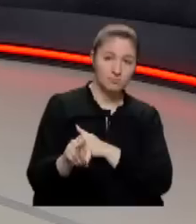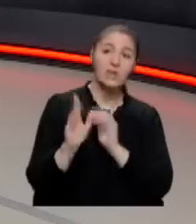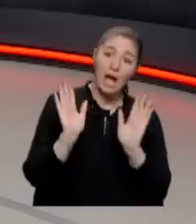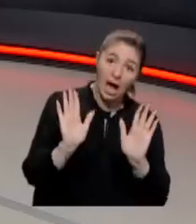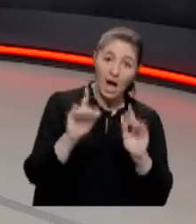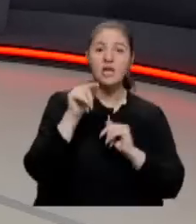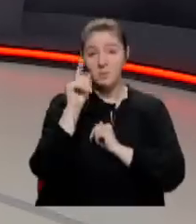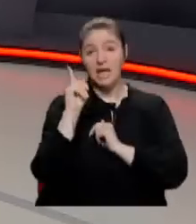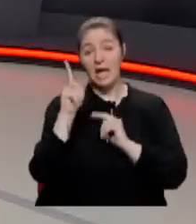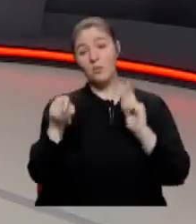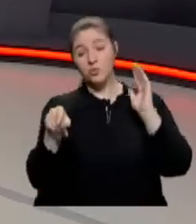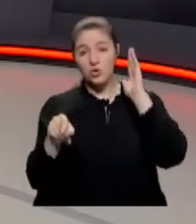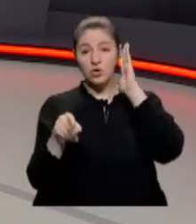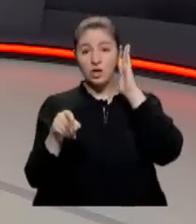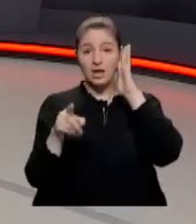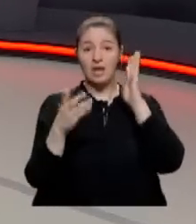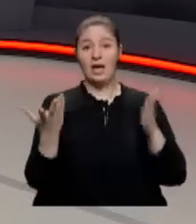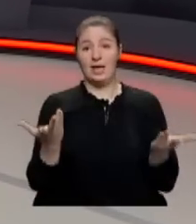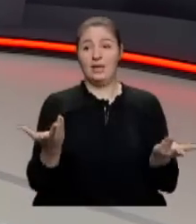Bir de bu